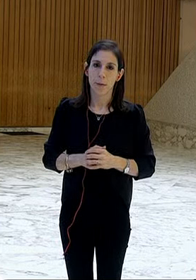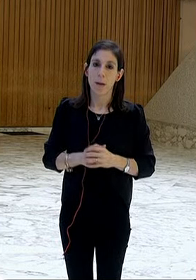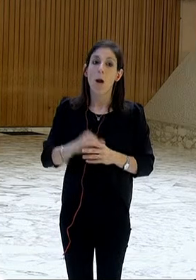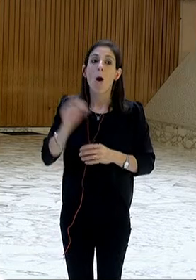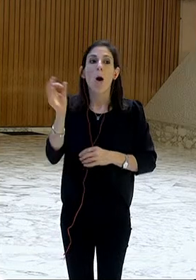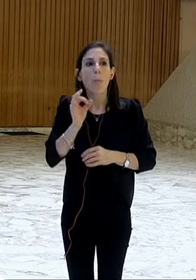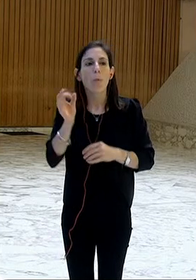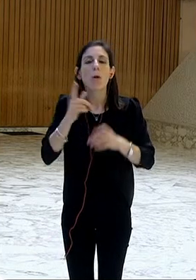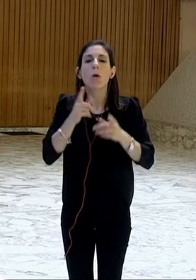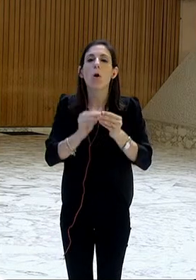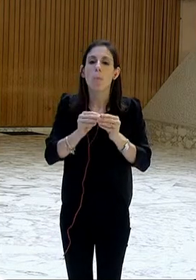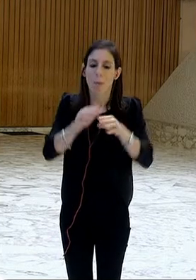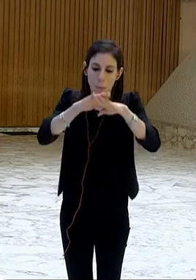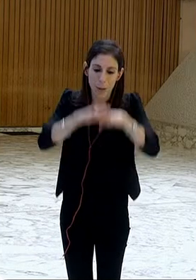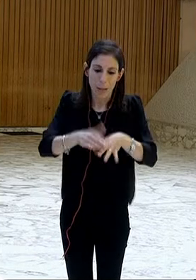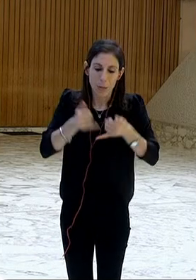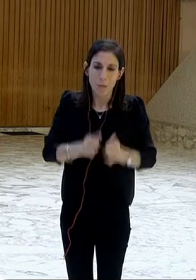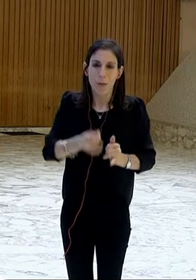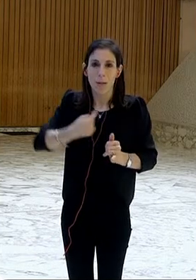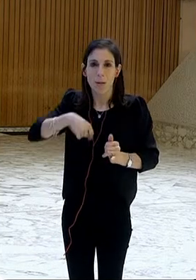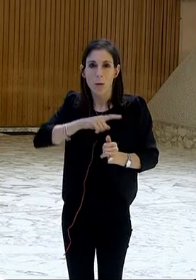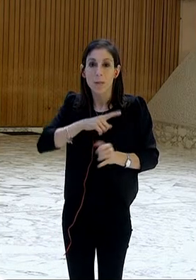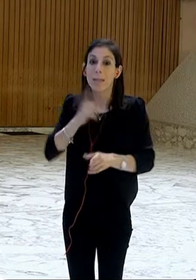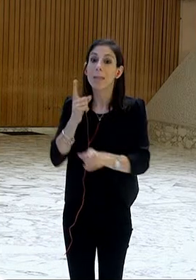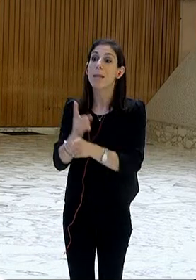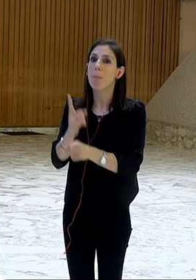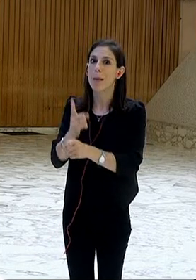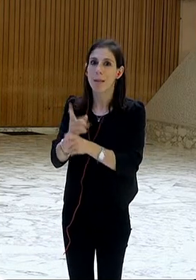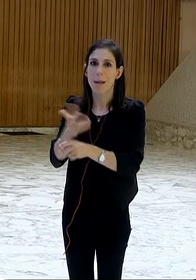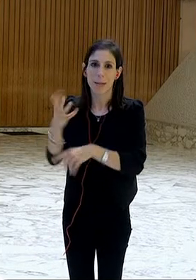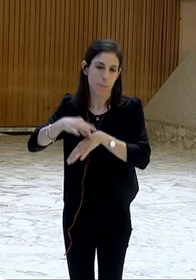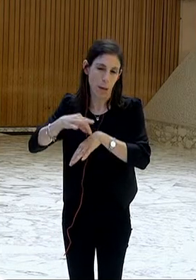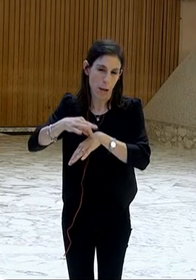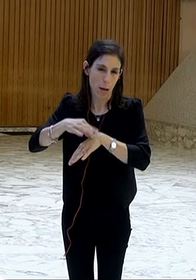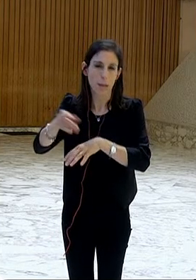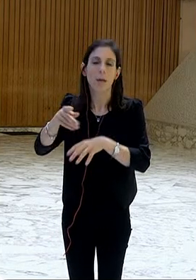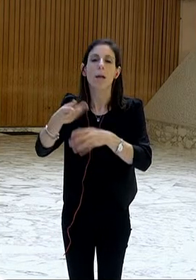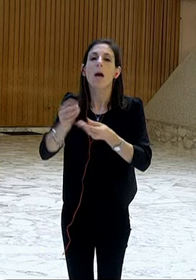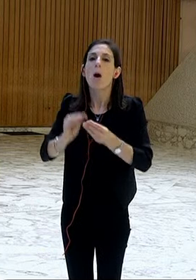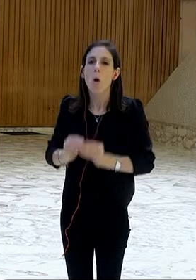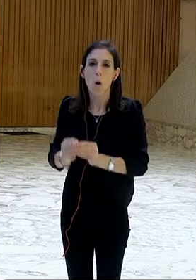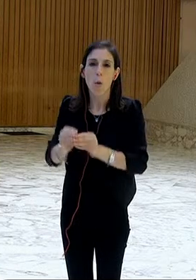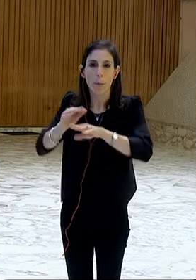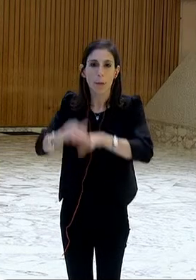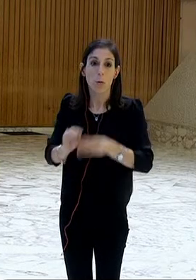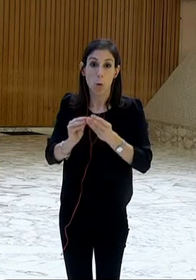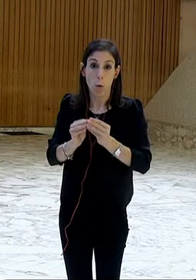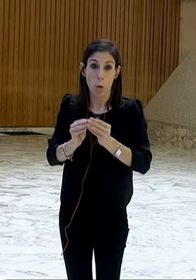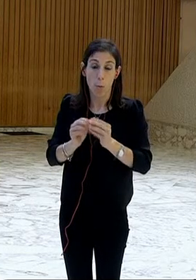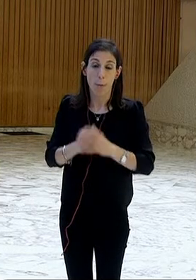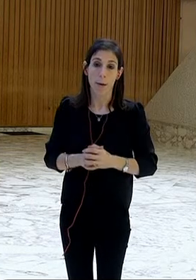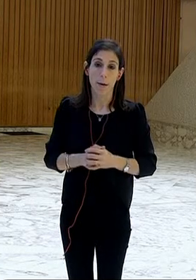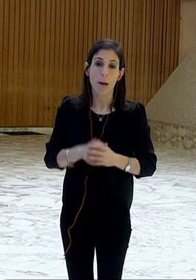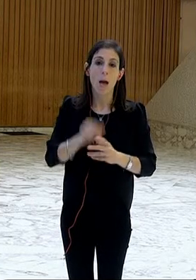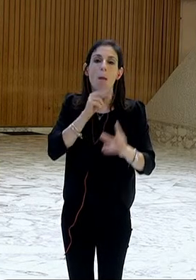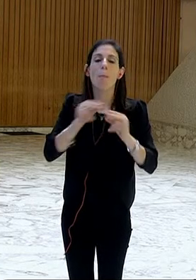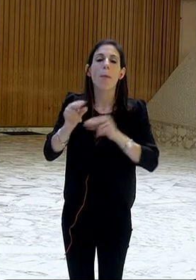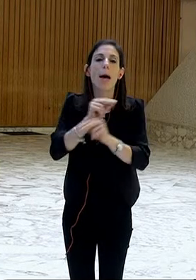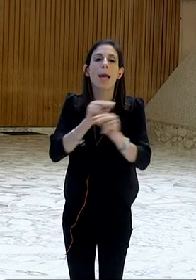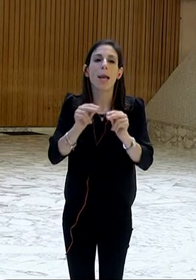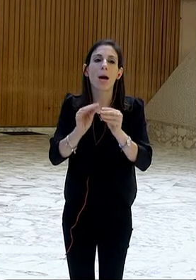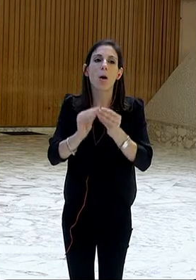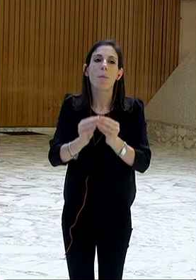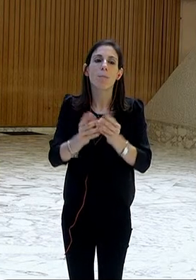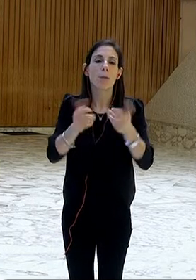aux différentes addictions qui les guettent? 7. Comment leur parler des modèles anthropologiques